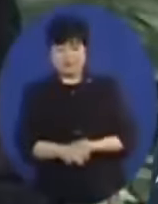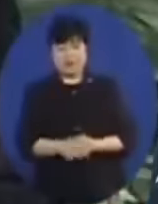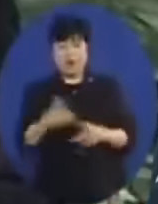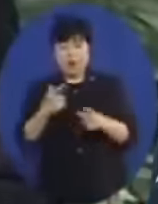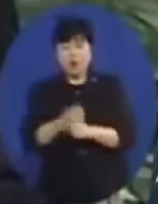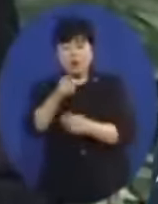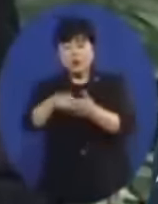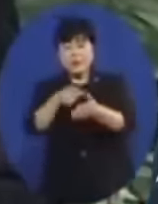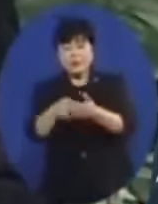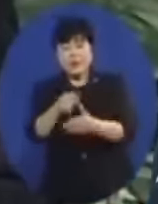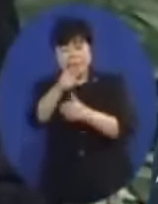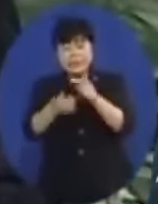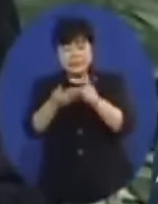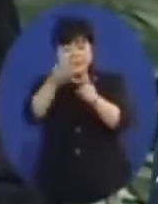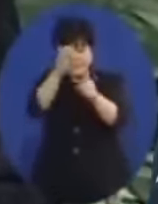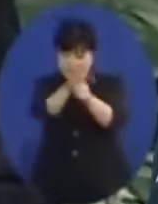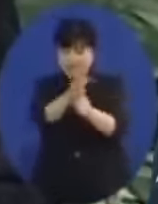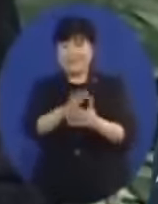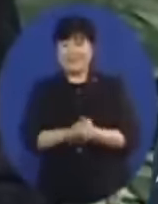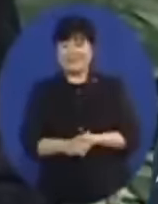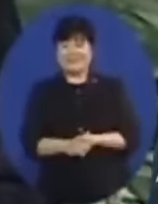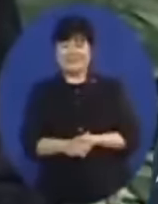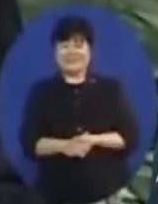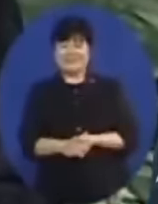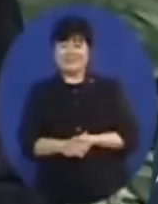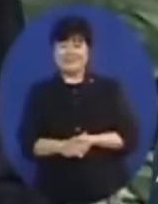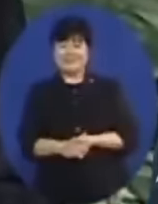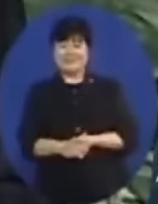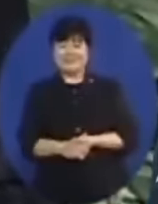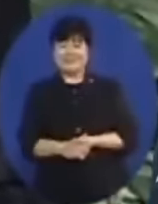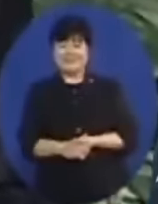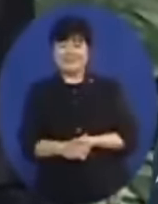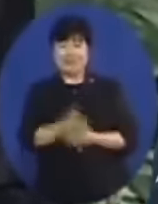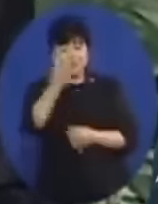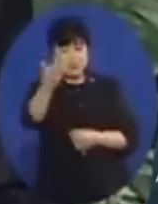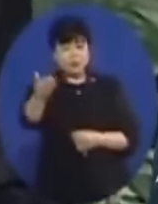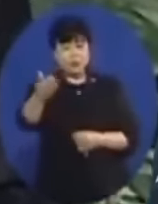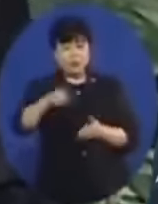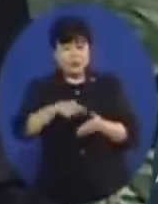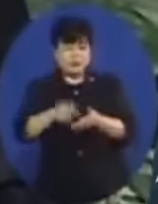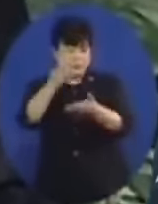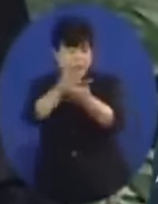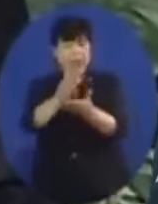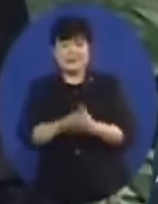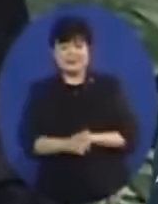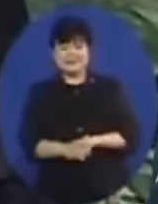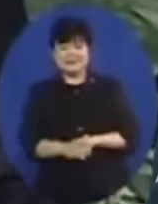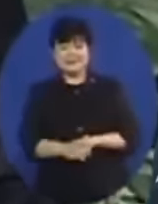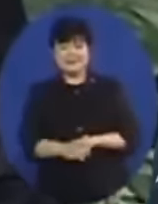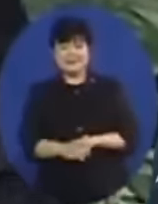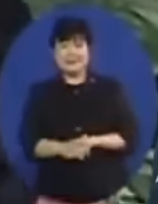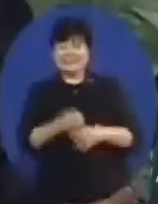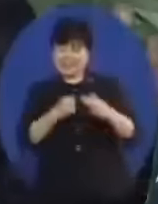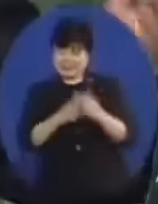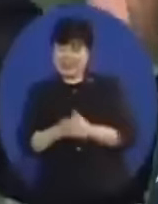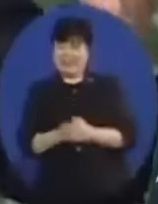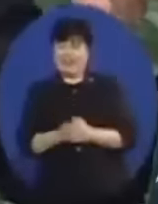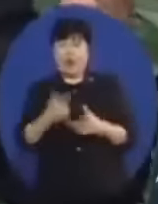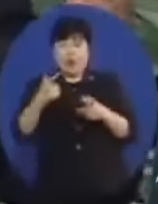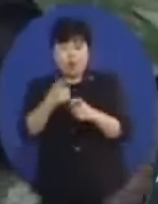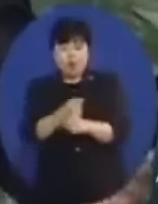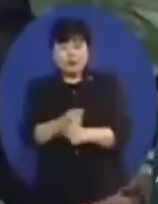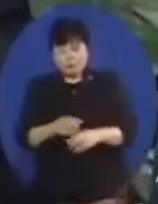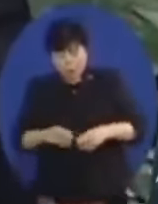원수 갚는 것이 하나님께 있습니다. 여러분께 있지 않습니다. 그러므로